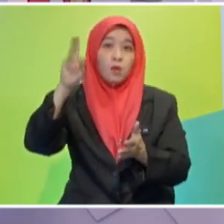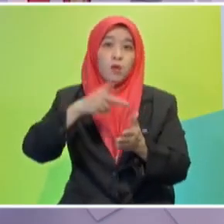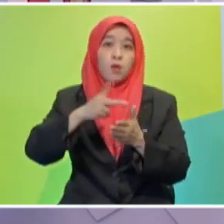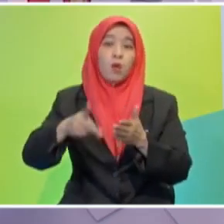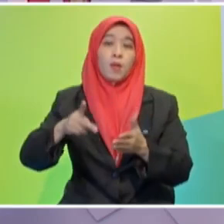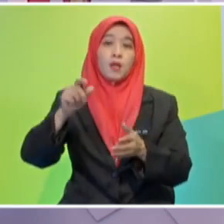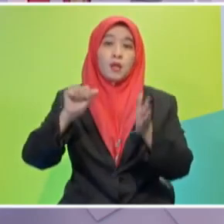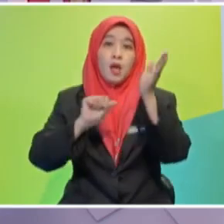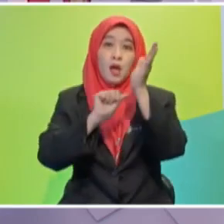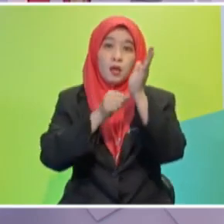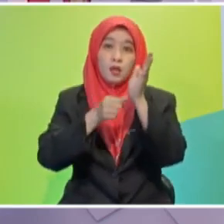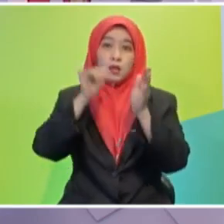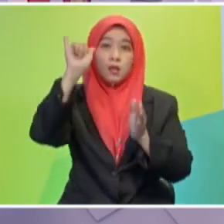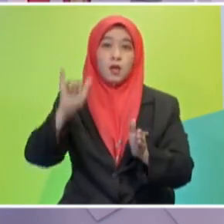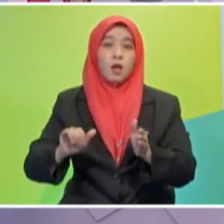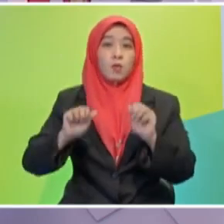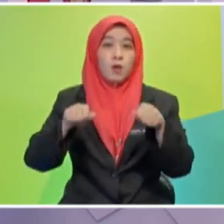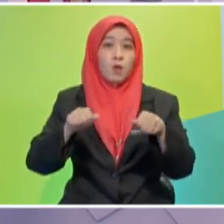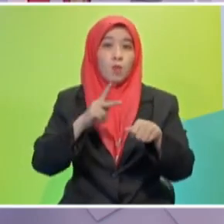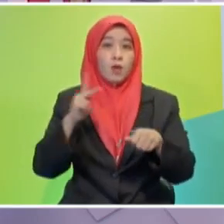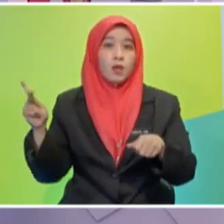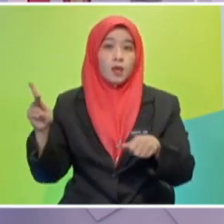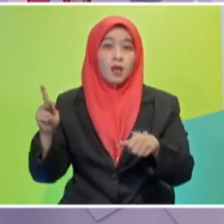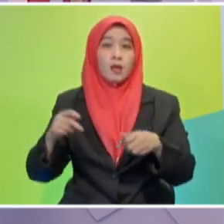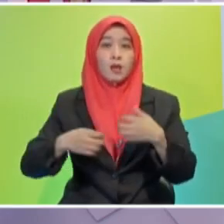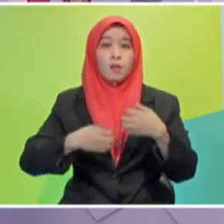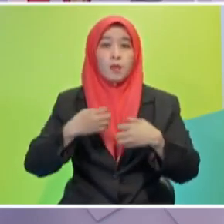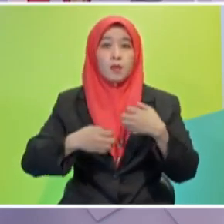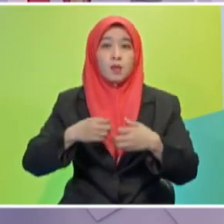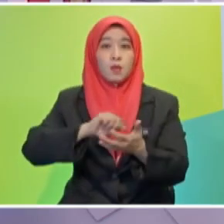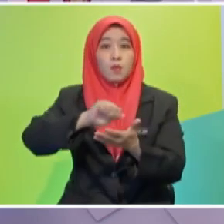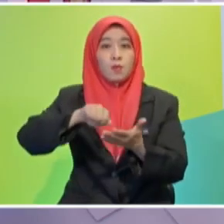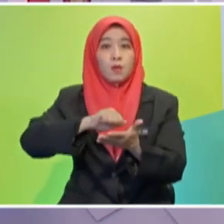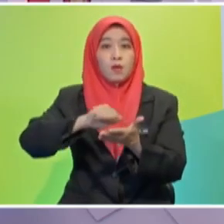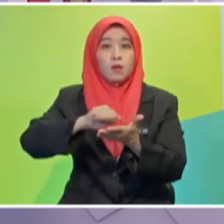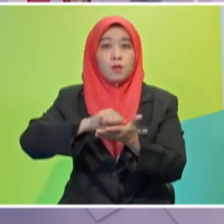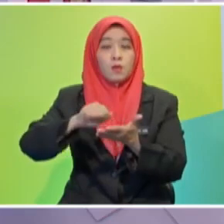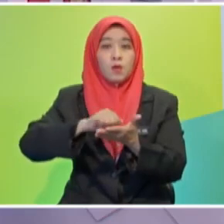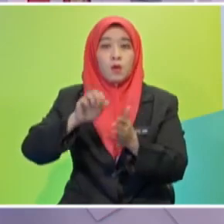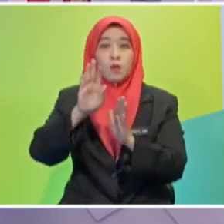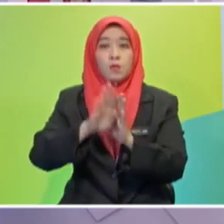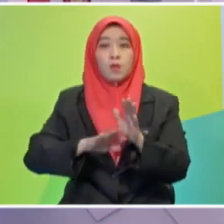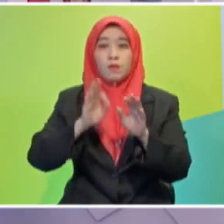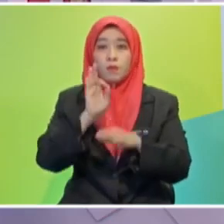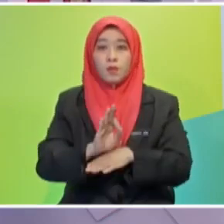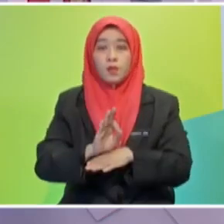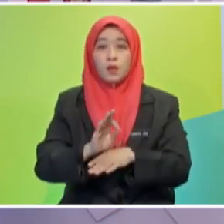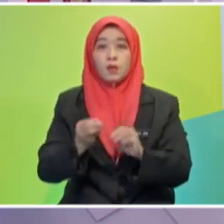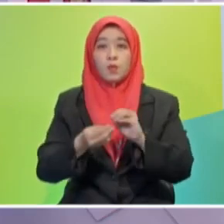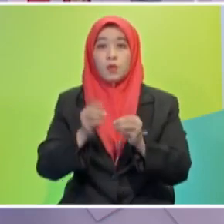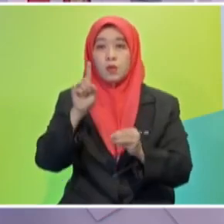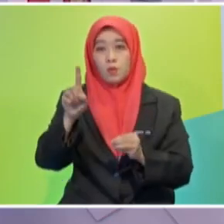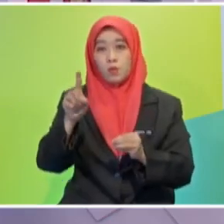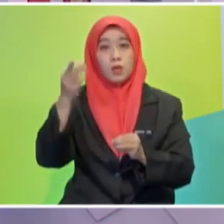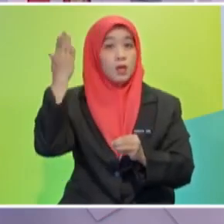asas yang membolehkan mesin basuh ni berfungsi. Okey. Jadi yang pertama, tadi Aiman dah cakap